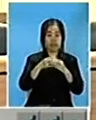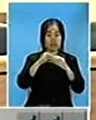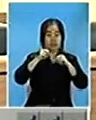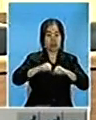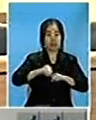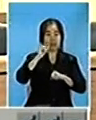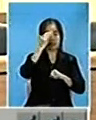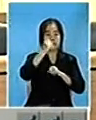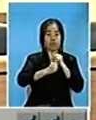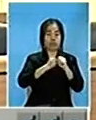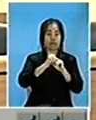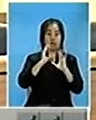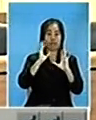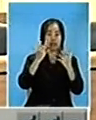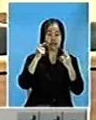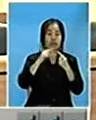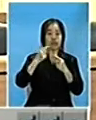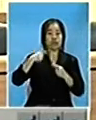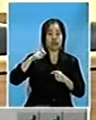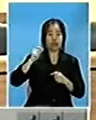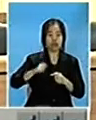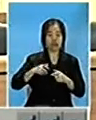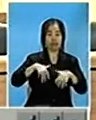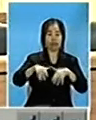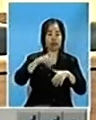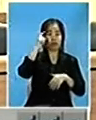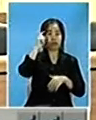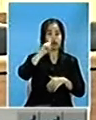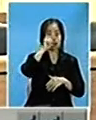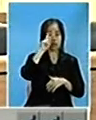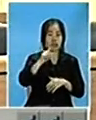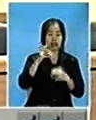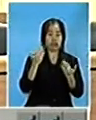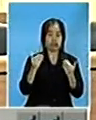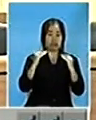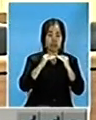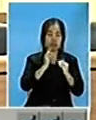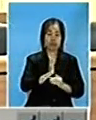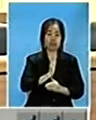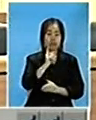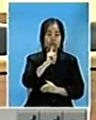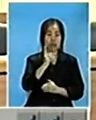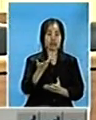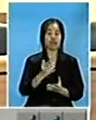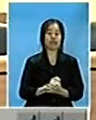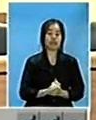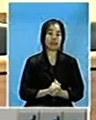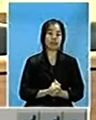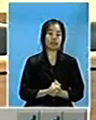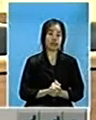ความเป็นข้อสงสัยของประชาชนในเรื่องของความยุติธรรมความเที่ยงตรงของท่านครับเรื่องอย่